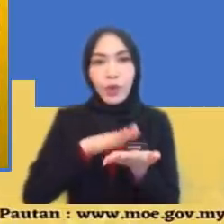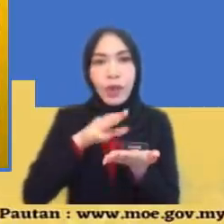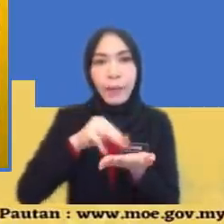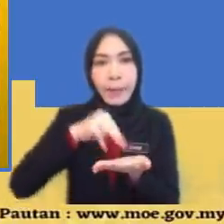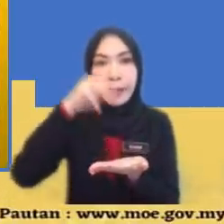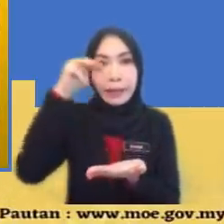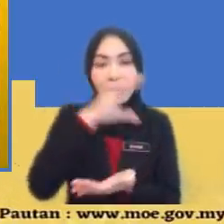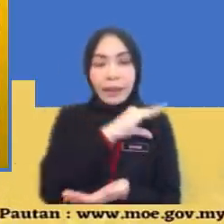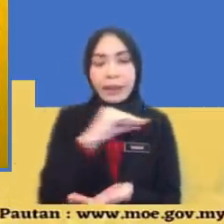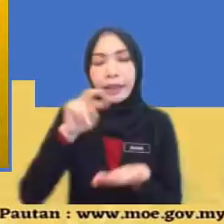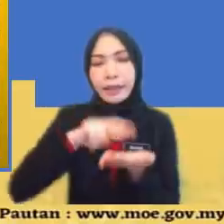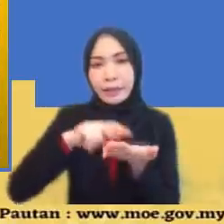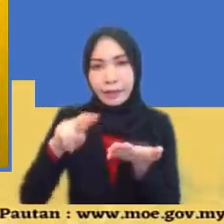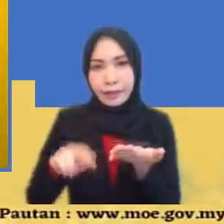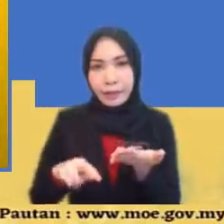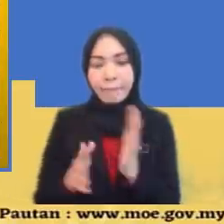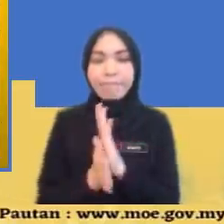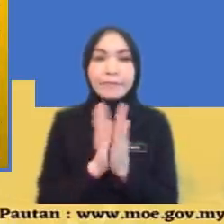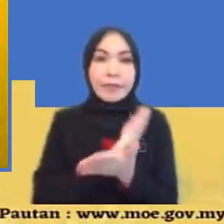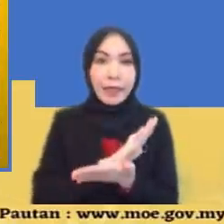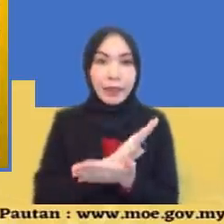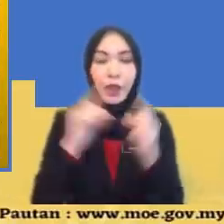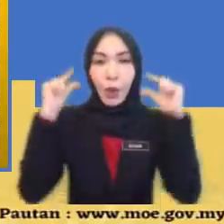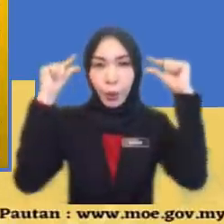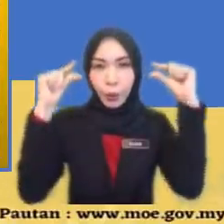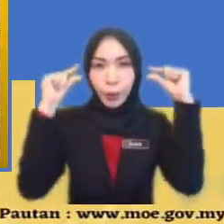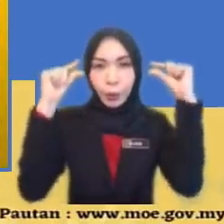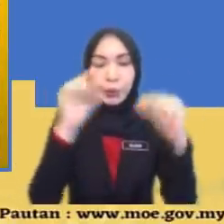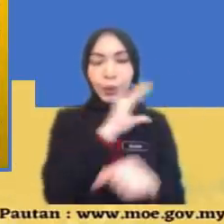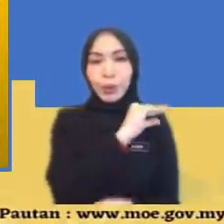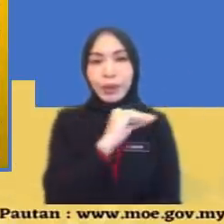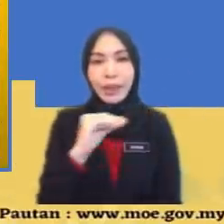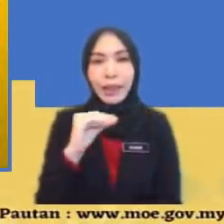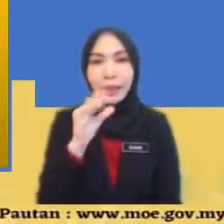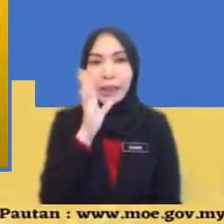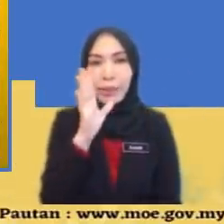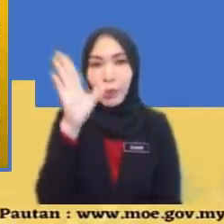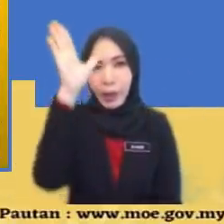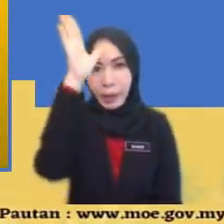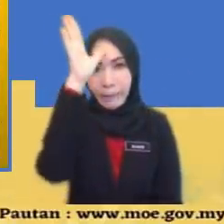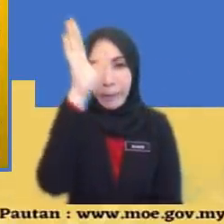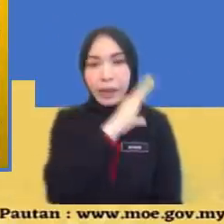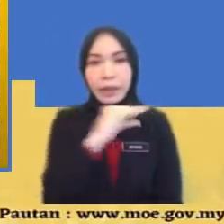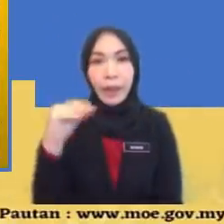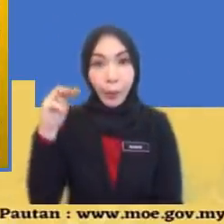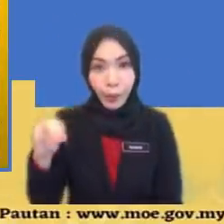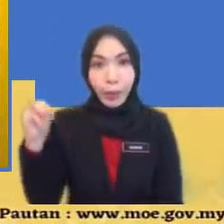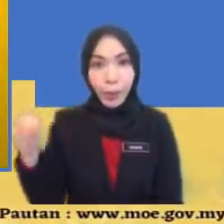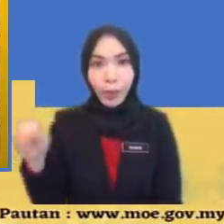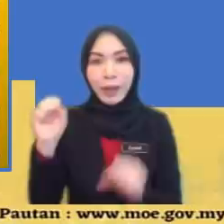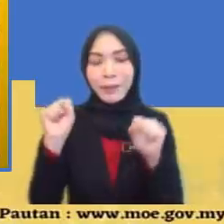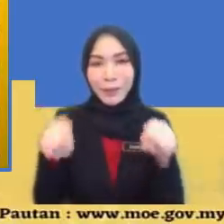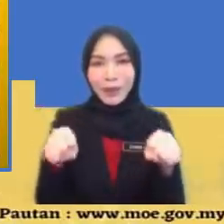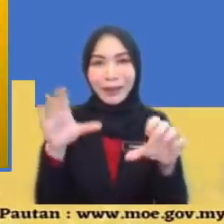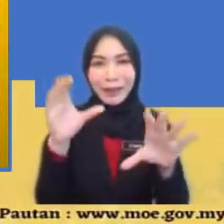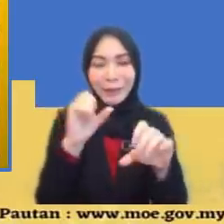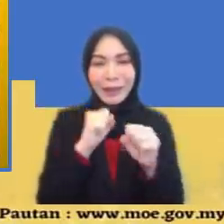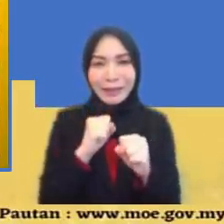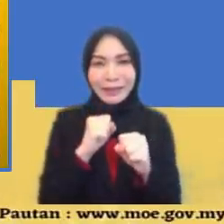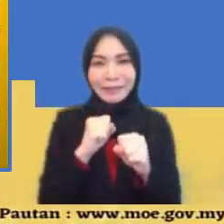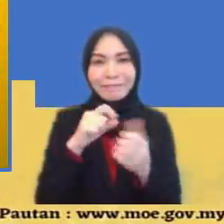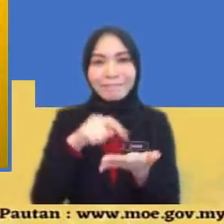guru-guru Ibu Bappeda murid boleh mengakses pohon ini pada bila-bila masa dan di mana-mana